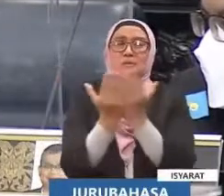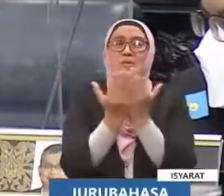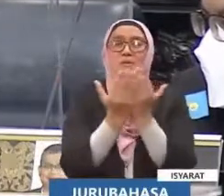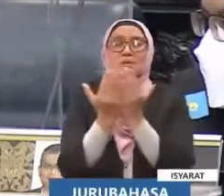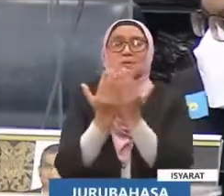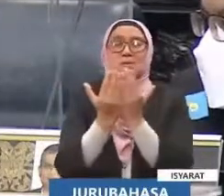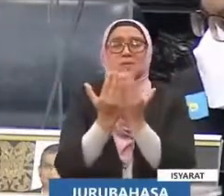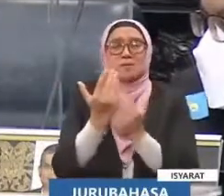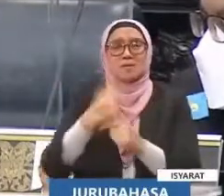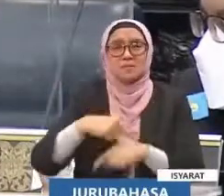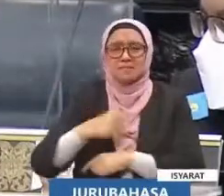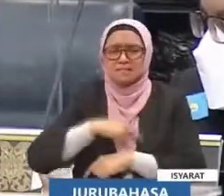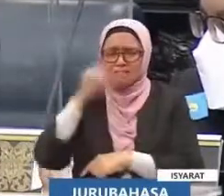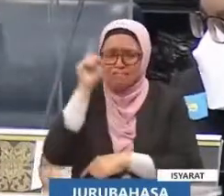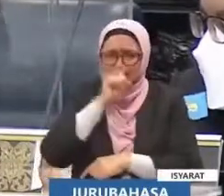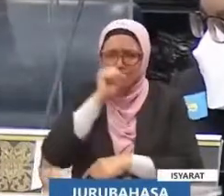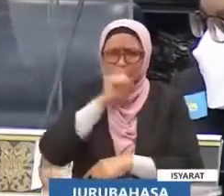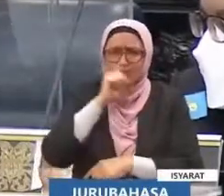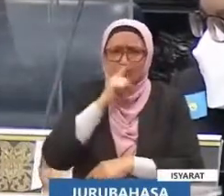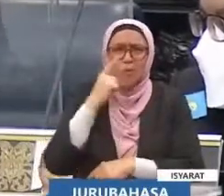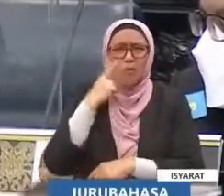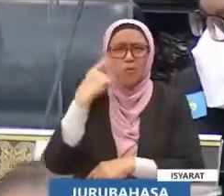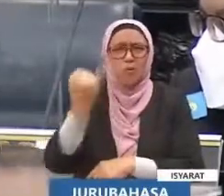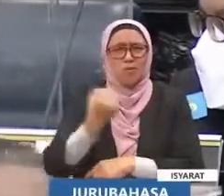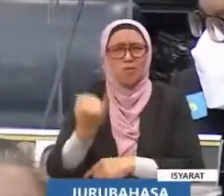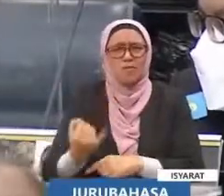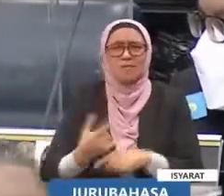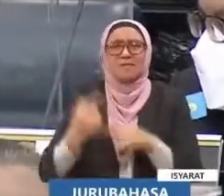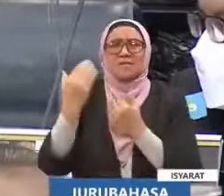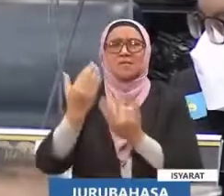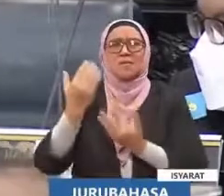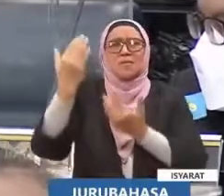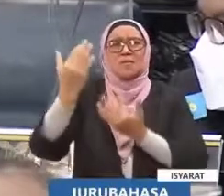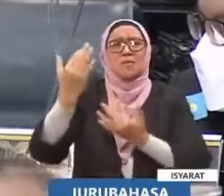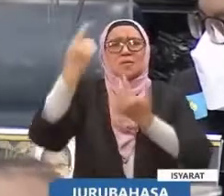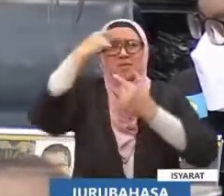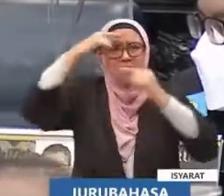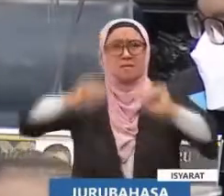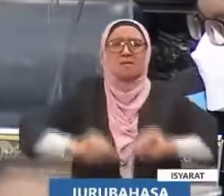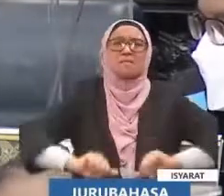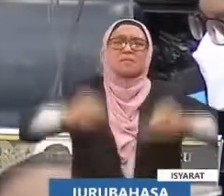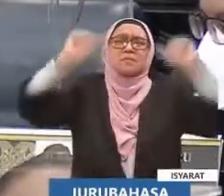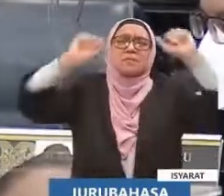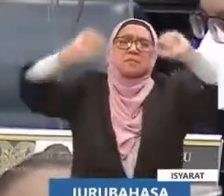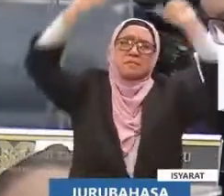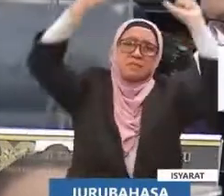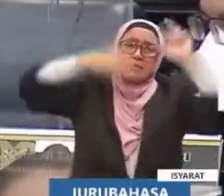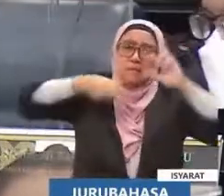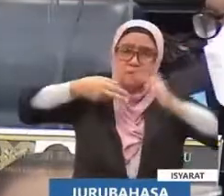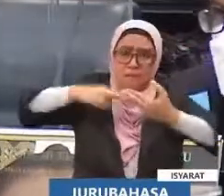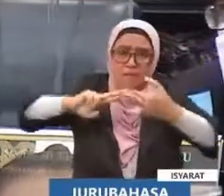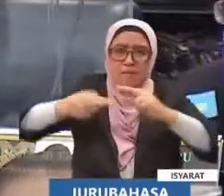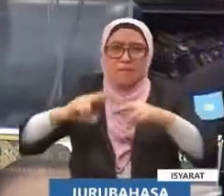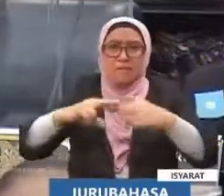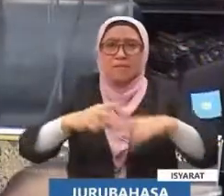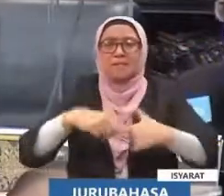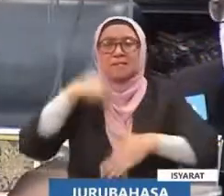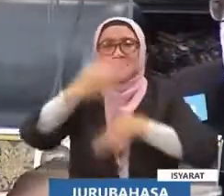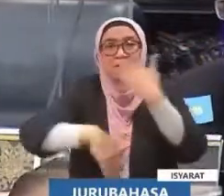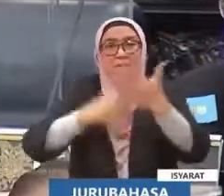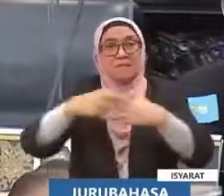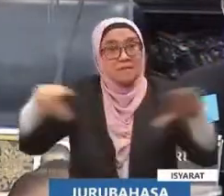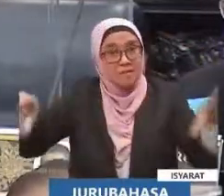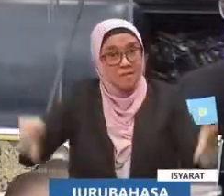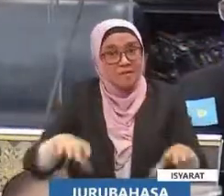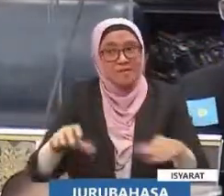Thaif yang tunggu di itu baik kulit naik taraf itu kerja dibidang Langkat